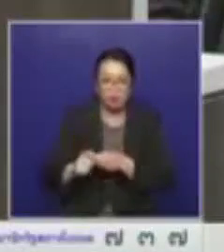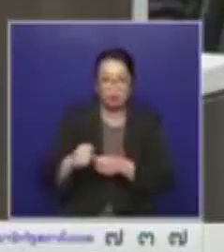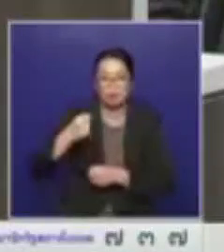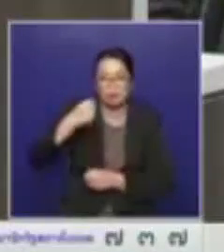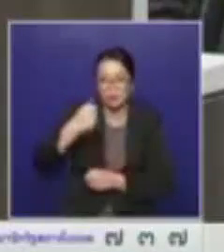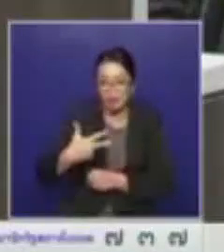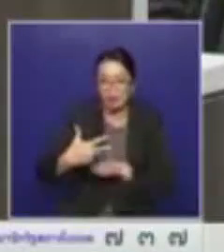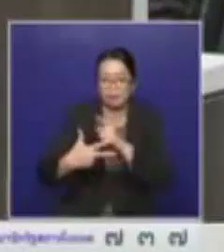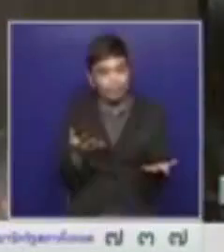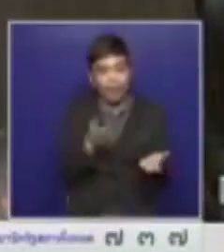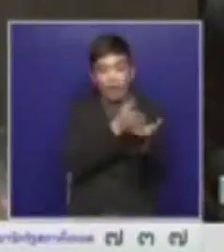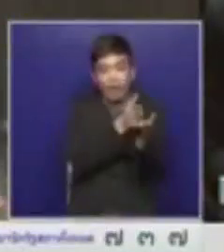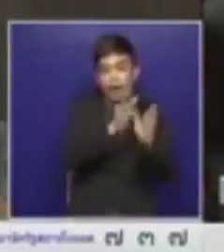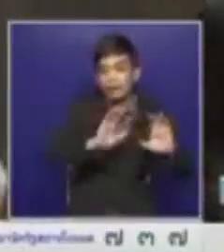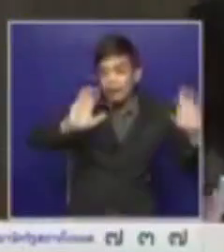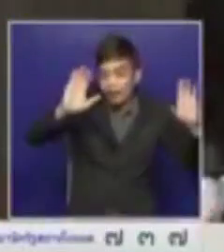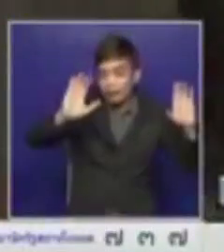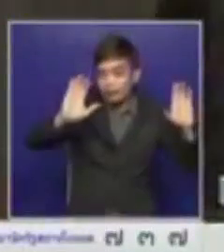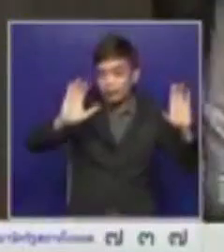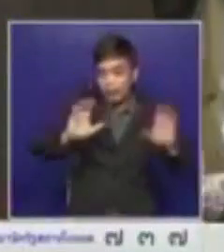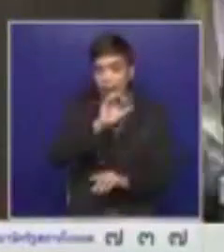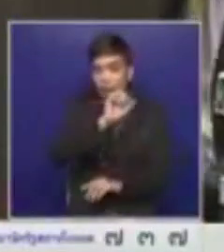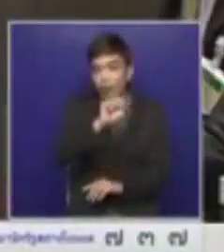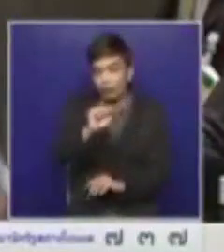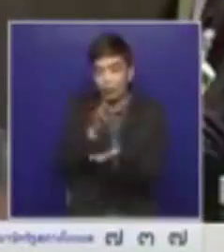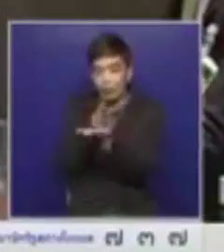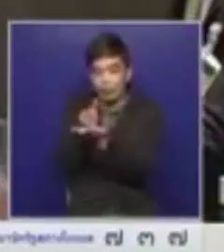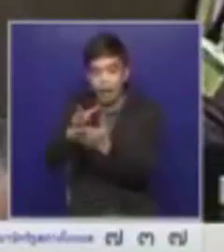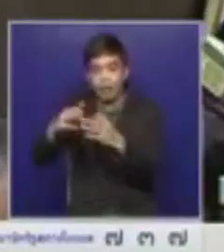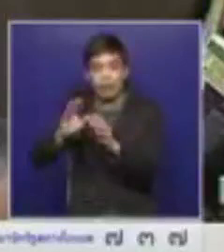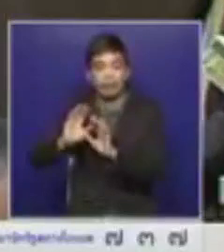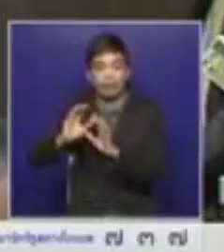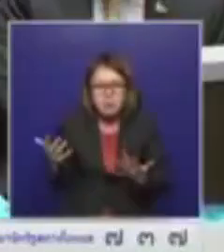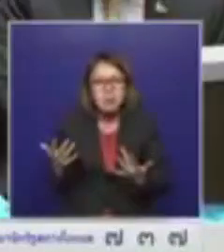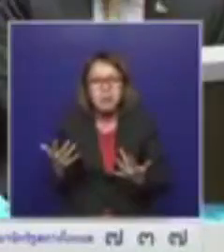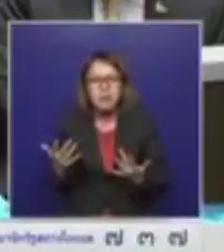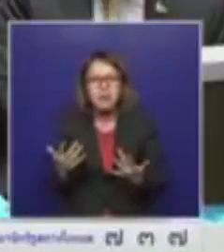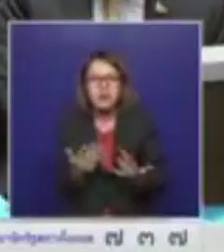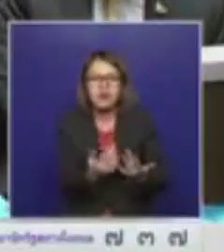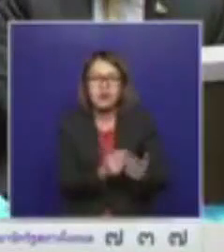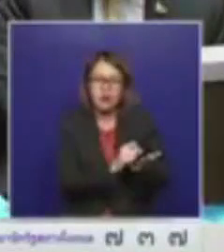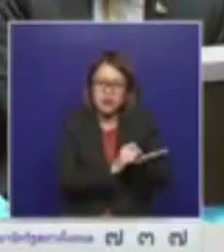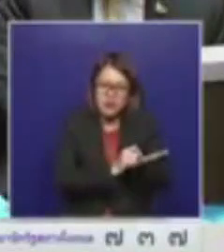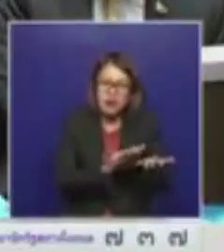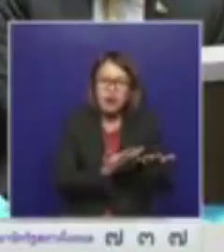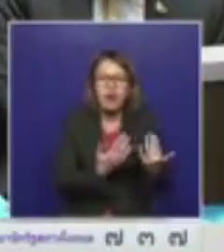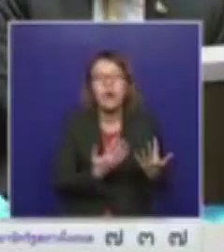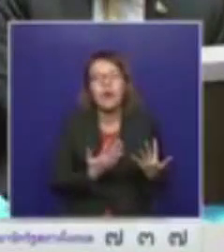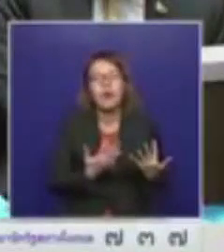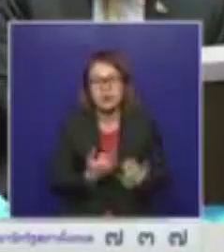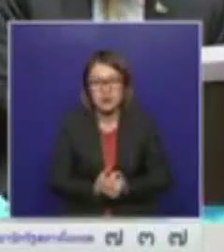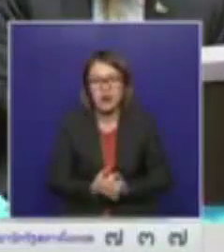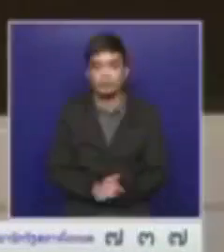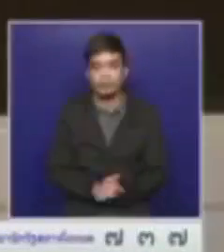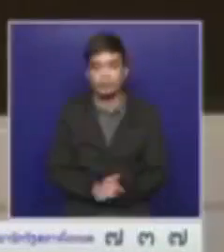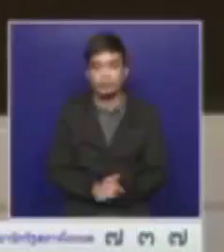มรัฐบาลกับสว.เล่นเกมนี้ผมไม่โทษเขาหรอกแต่ผมโทษว่าคู่ต่อสู้ในไม่แข็งแกร่งซึ่งความล้มเหลวที่ทำให้รัฐ